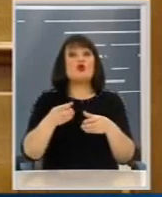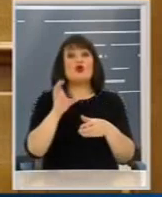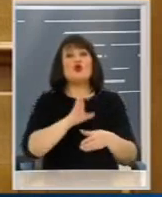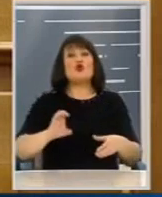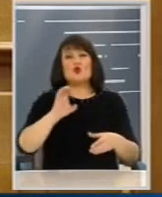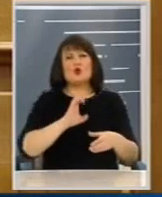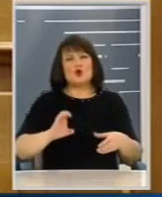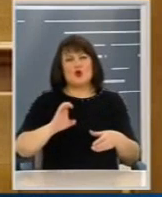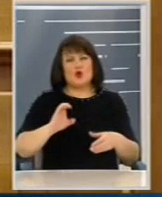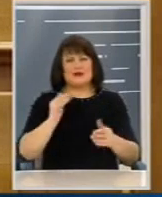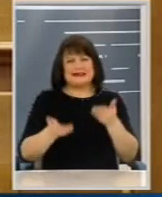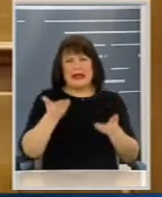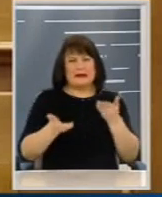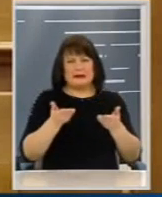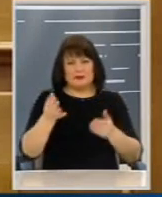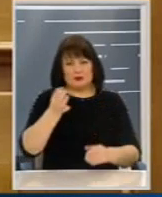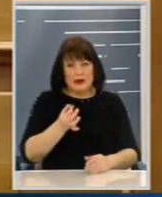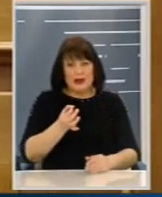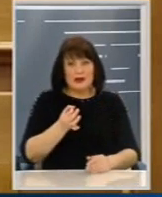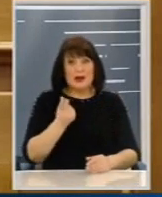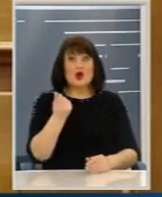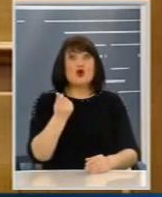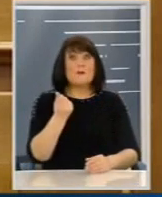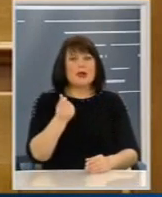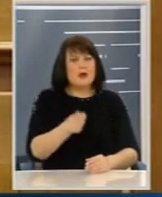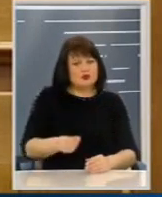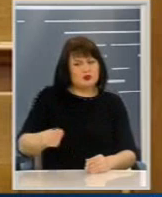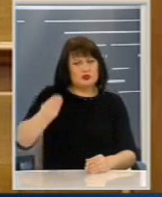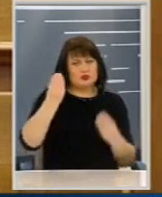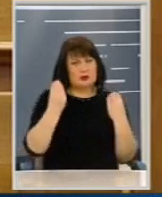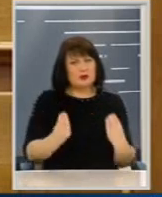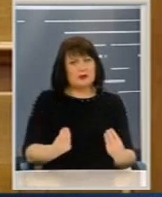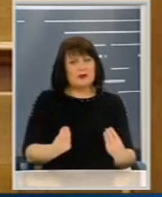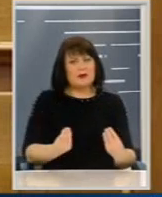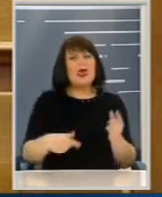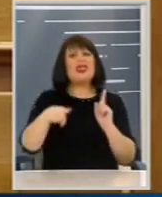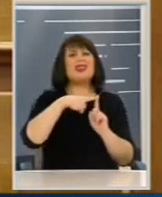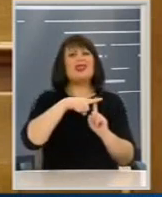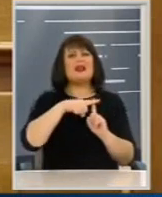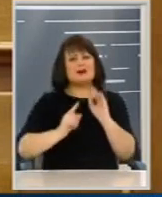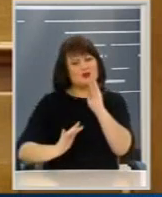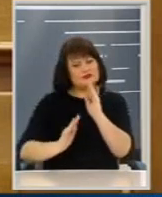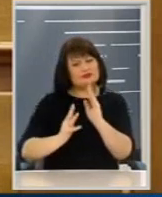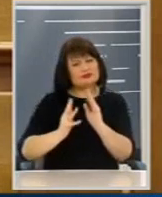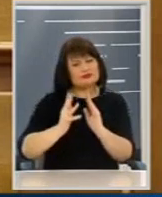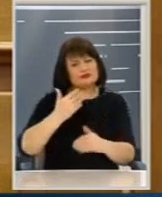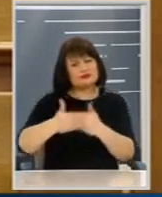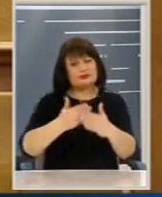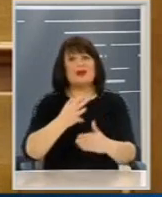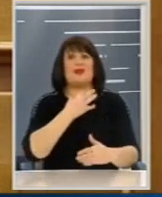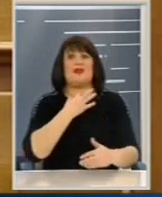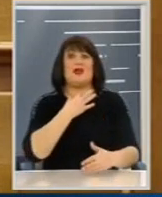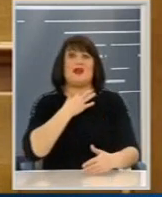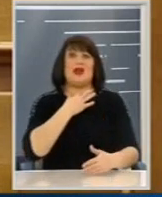Eurostat που αποδεικνύουν ότι η υπεραπόδοση οικονομία, ότι έχουμε επιστρέψει σε θετικούς ρυθμούς ανάπτυξης και άρα δεν χρειάζεται